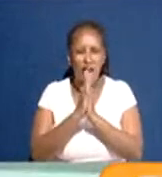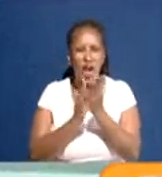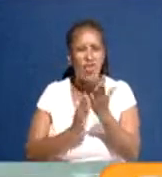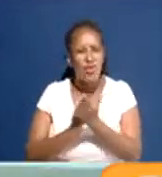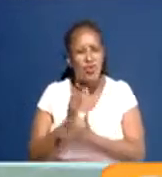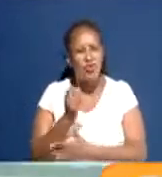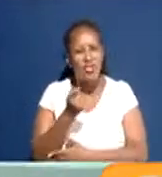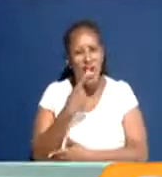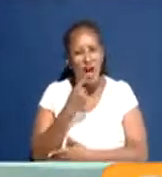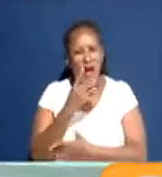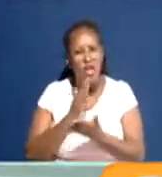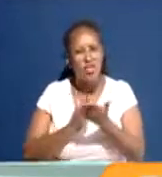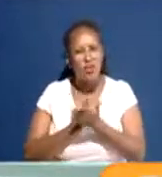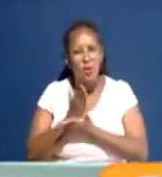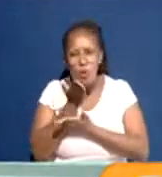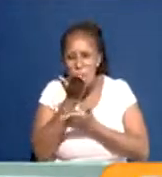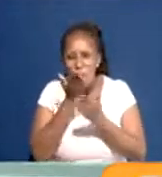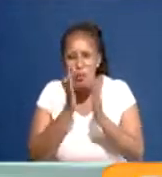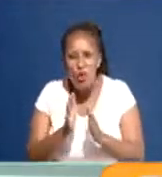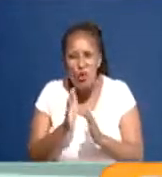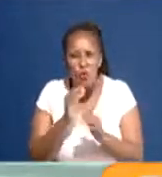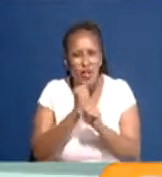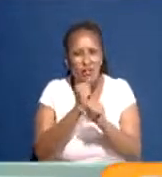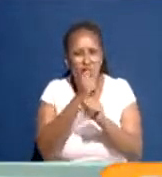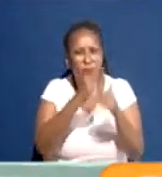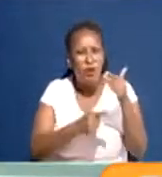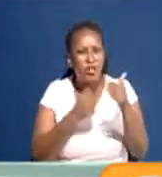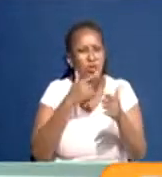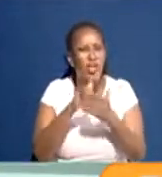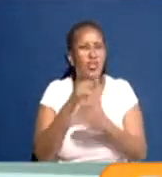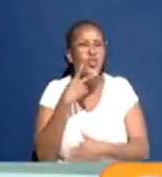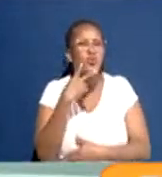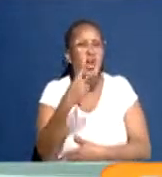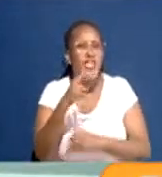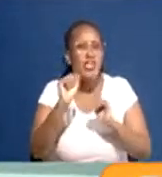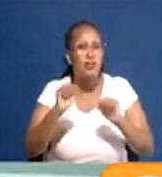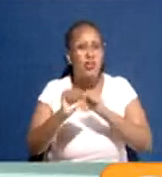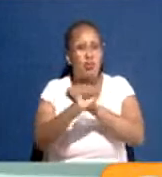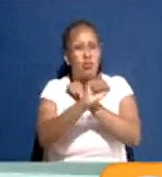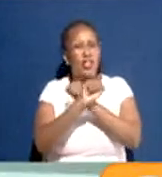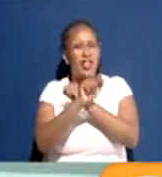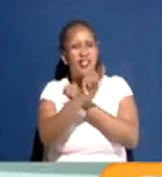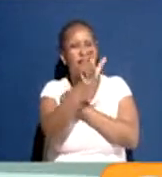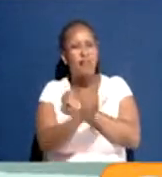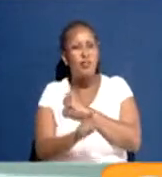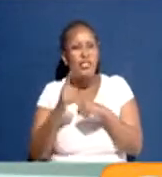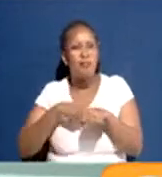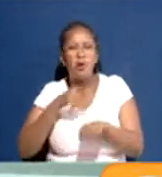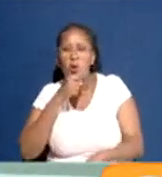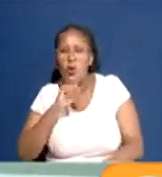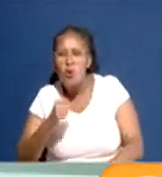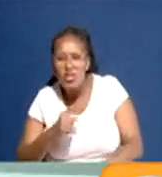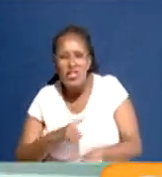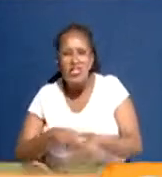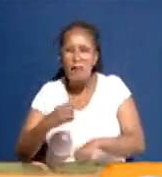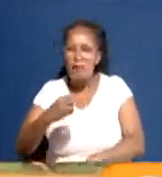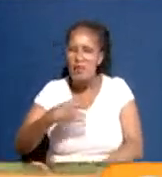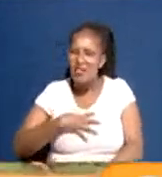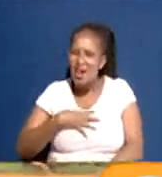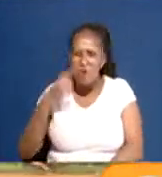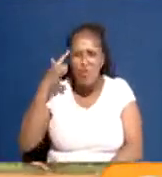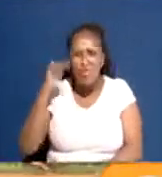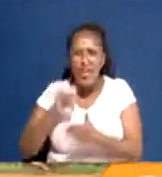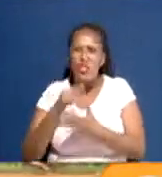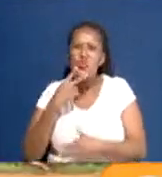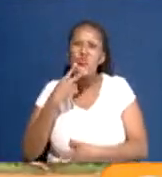uganga, utafanya nini 200 iweze kutosha kulinda huyu mtu akienda retire? Inawezekana kweli